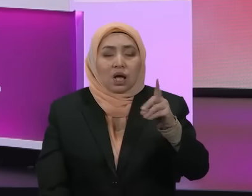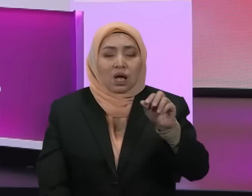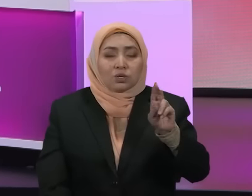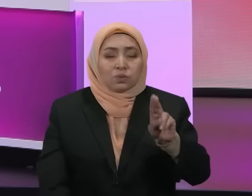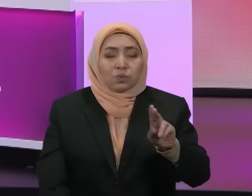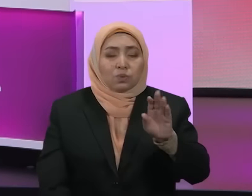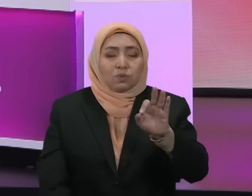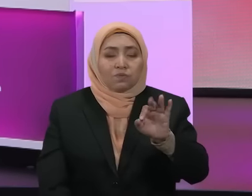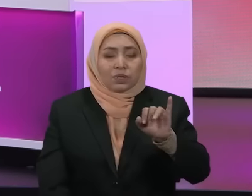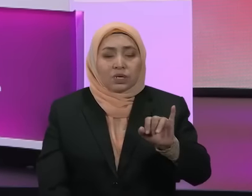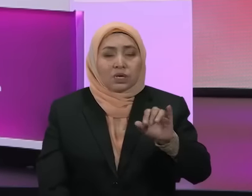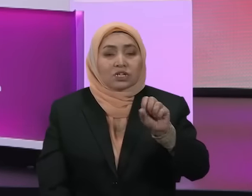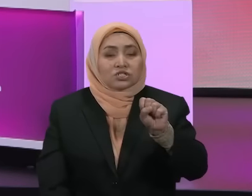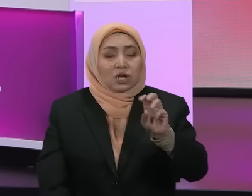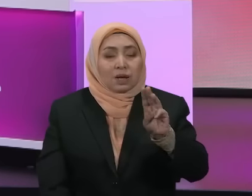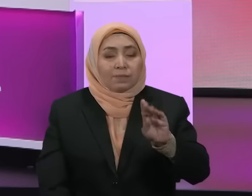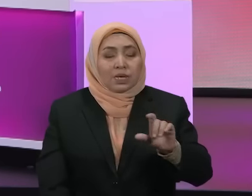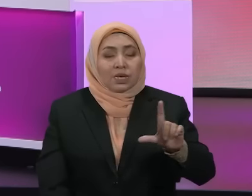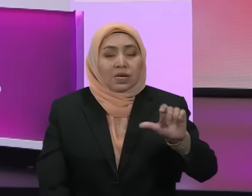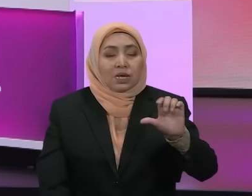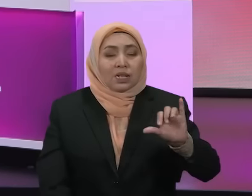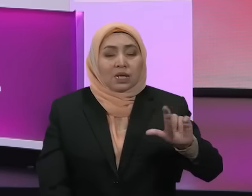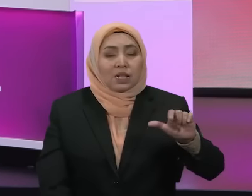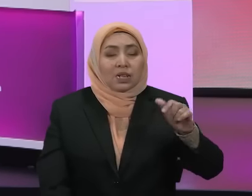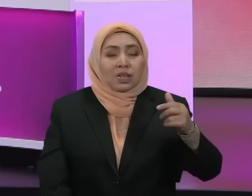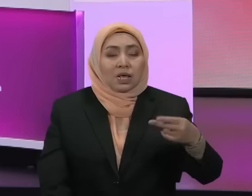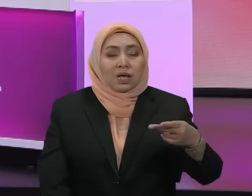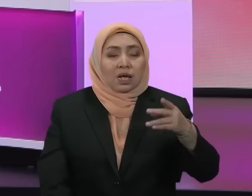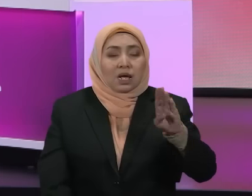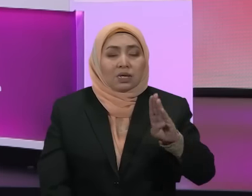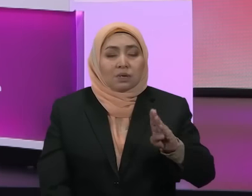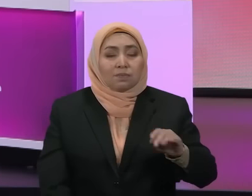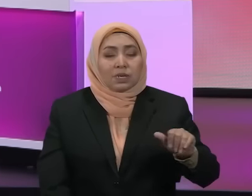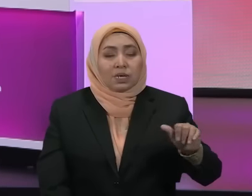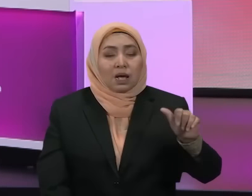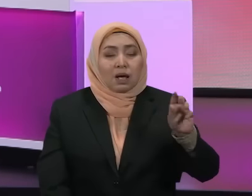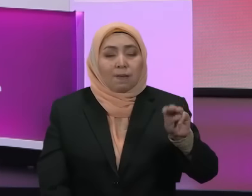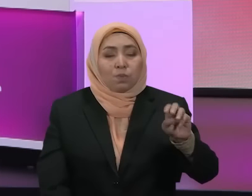وَجَاهَدُوا فِي سَبِيلِ اللَّهِ